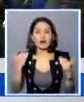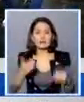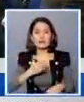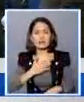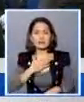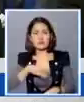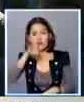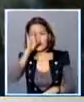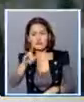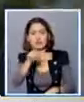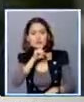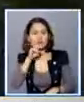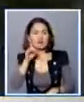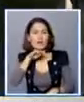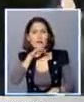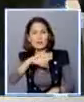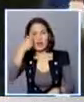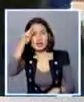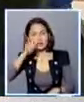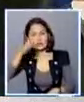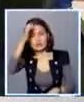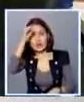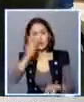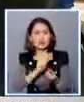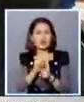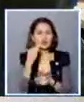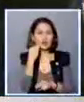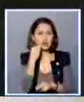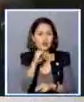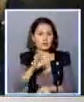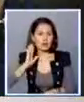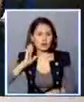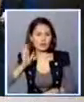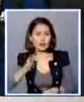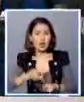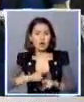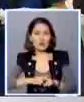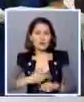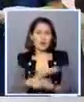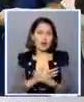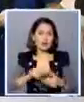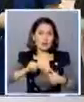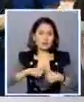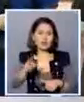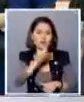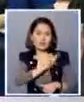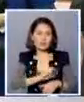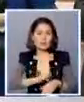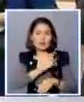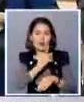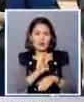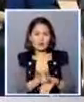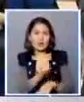күштер, яғни біз адамның оның дамуы, оның білім алуы, оның өзінің денсаулығын жақсарту